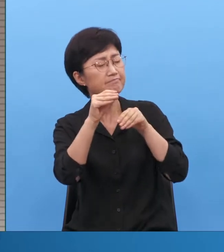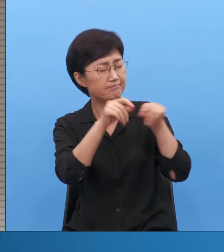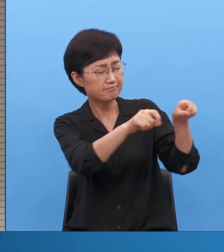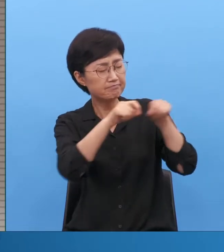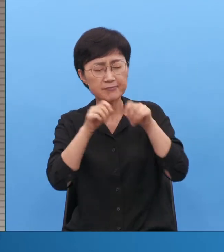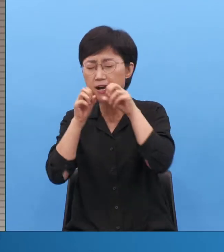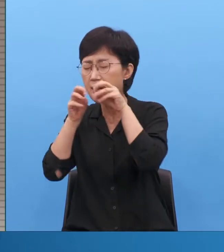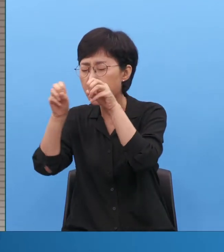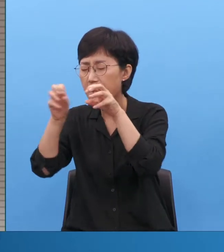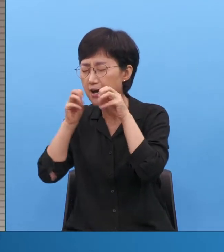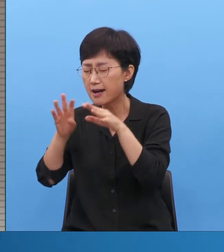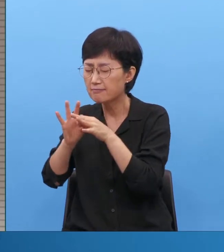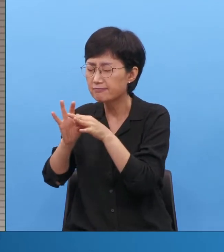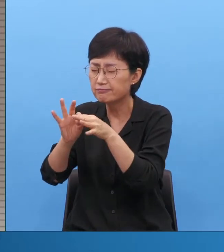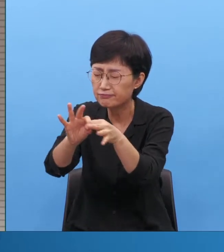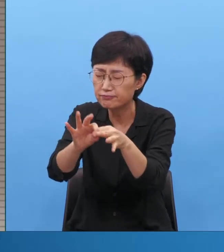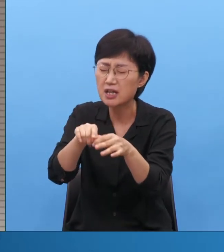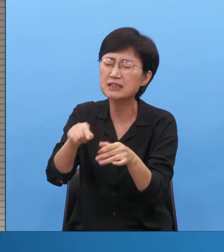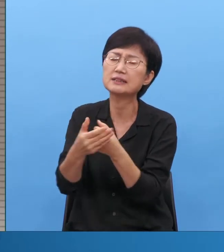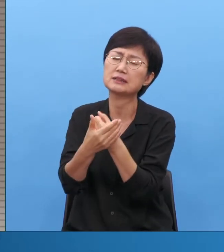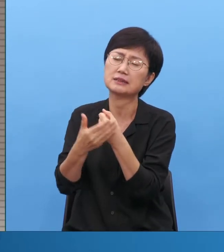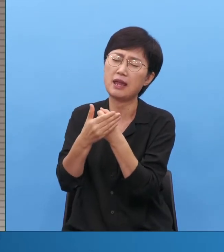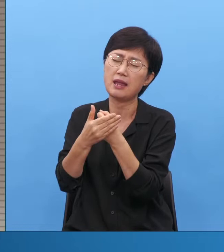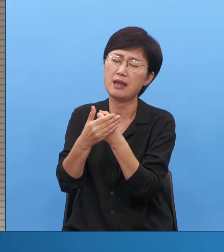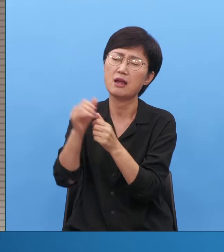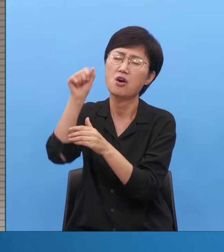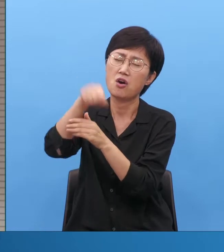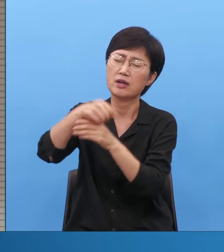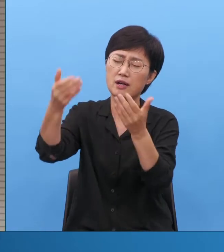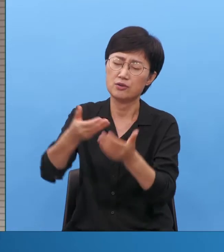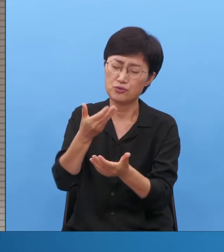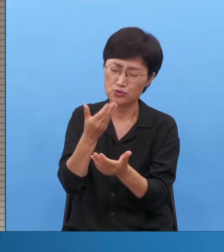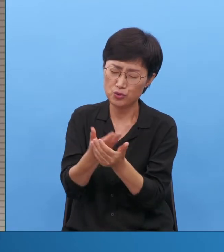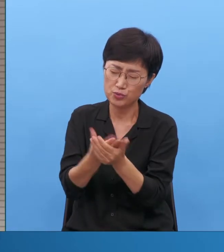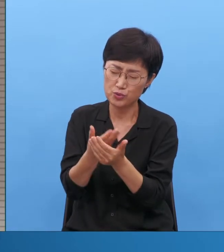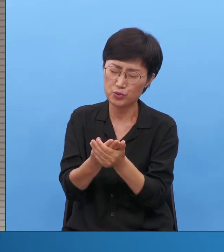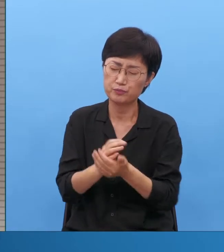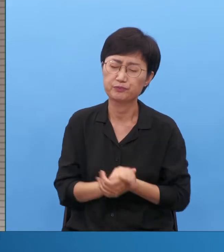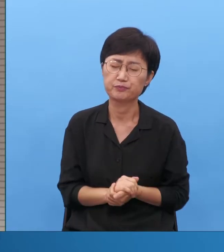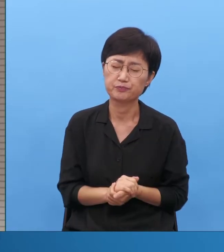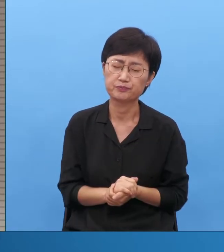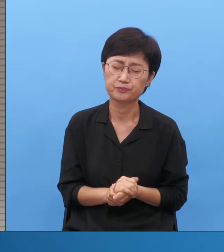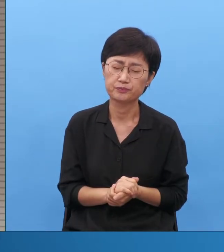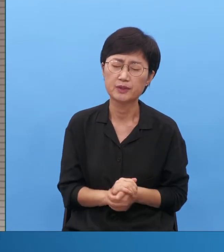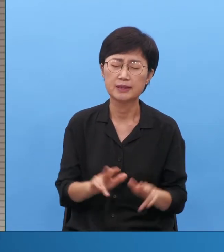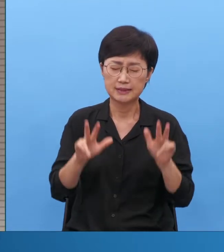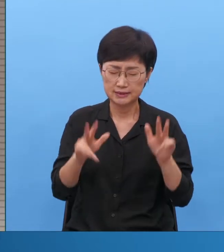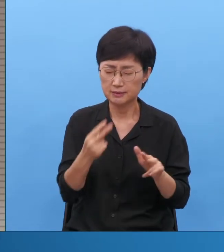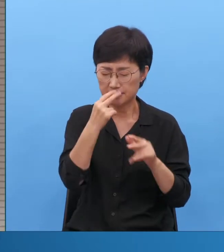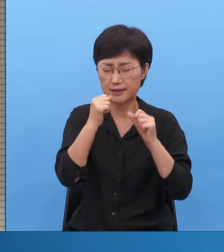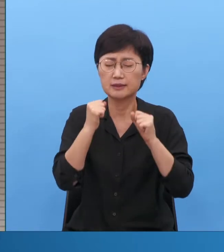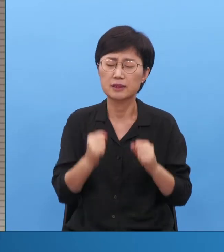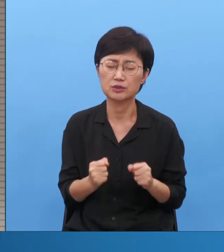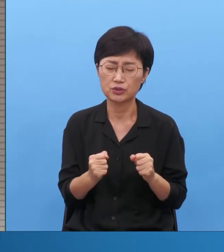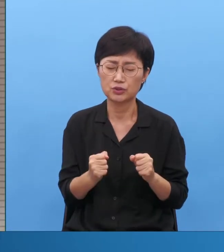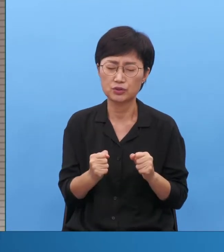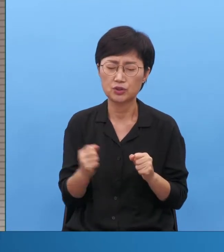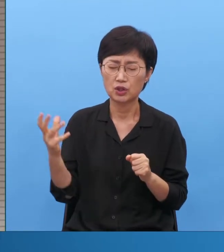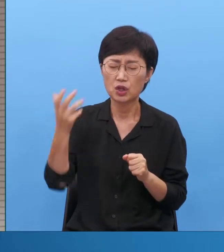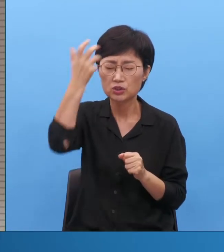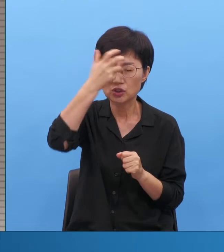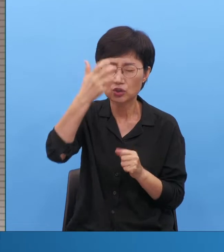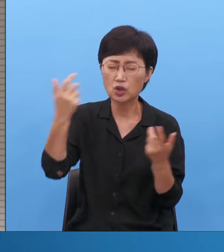은혜를 허락하여 주옵소서. Please especially bless our children to see, hear, and testify of your word. 지금도 살아계셔서 성령으로